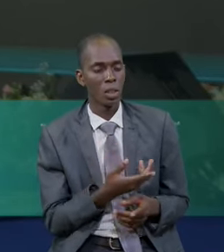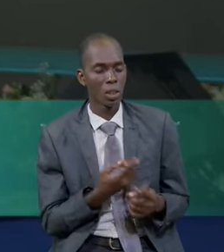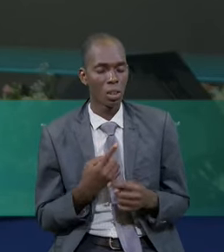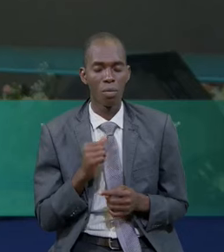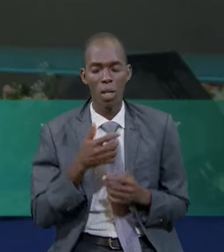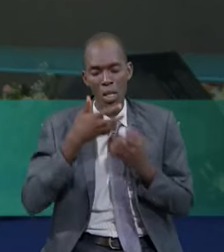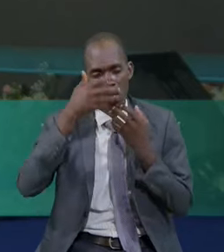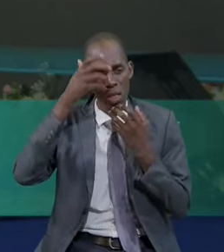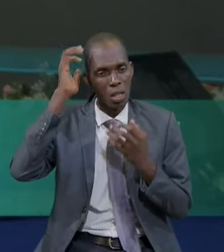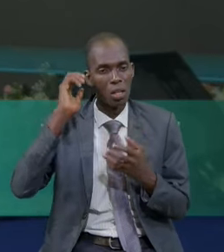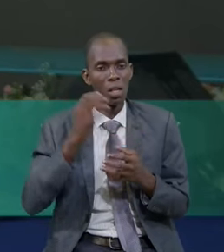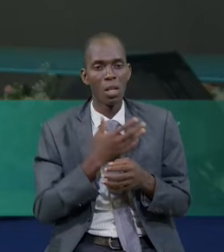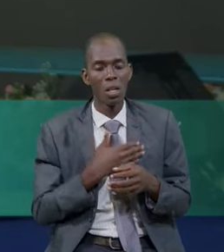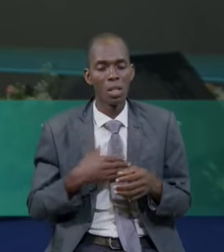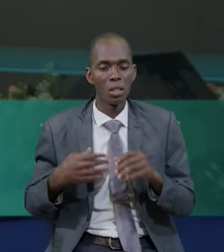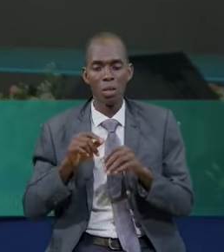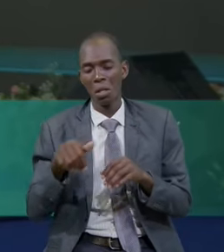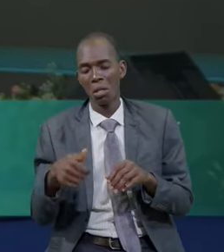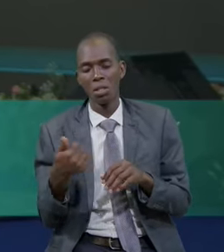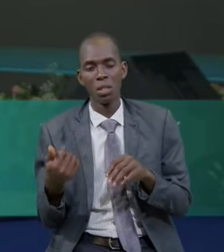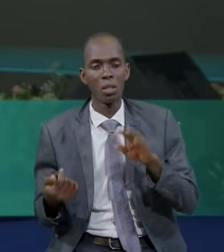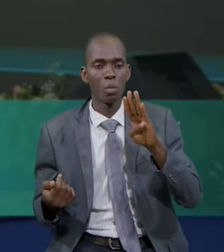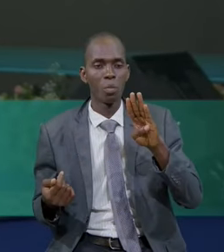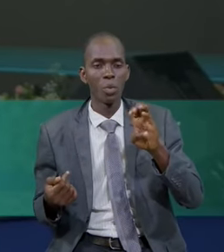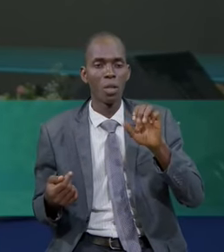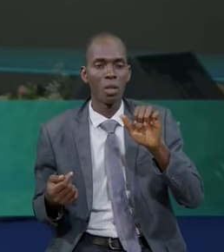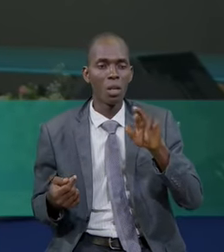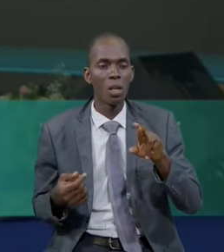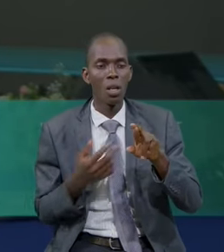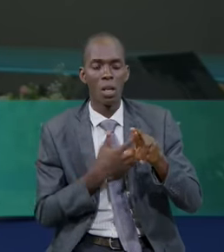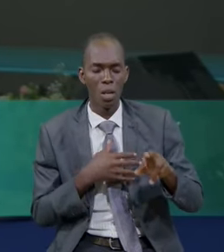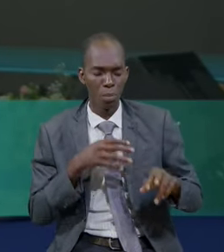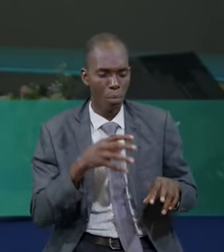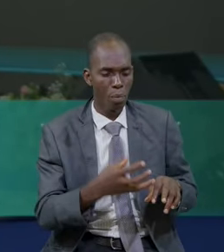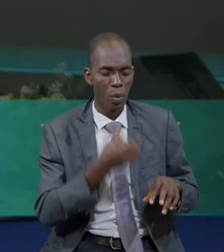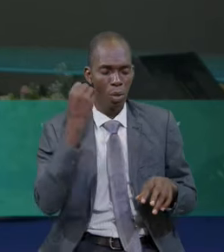père. Quand un lion ou un ours venait en enlever une du troupeau,